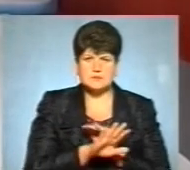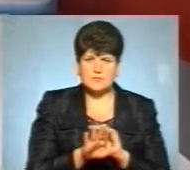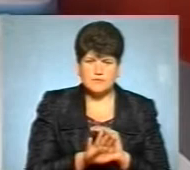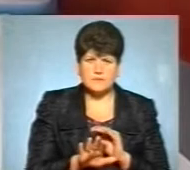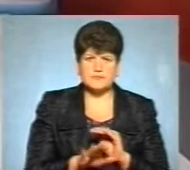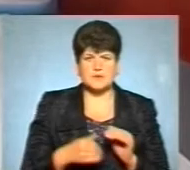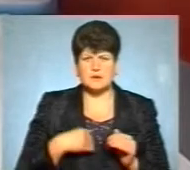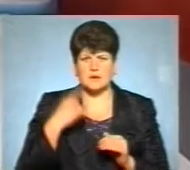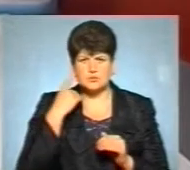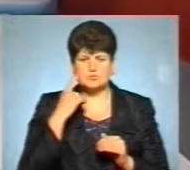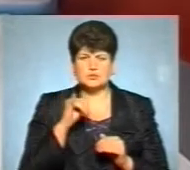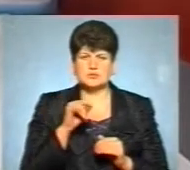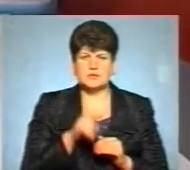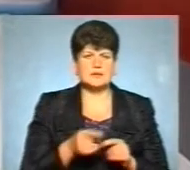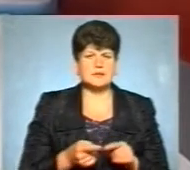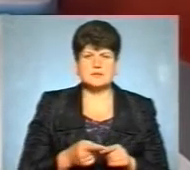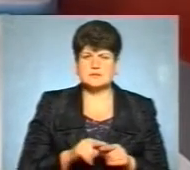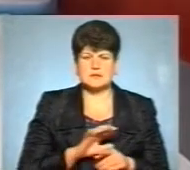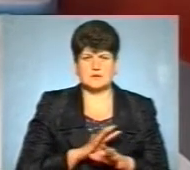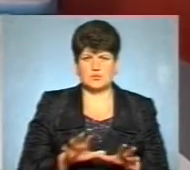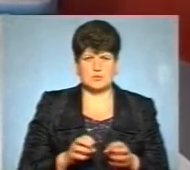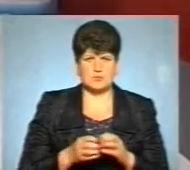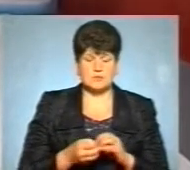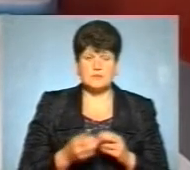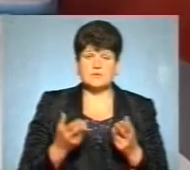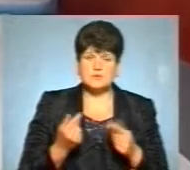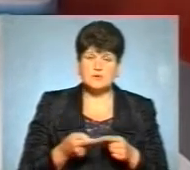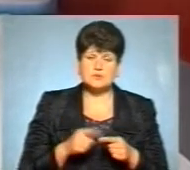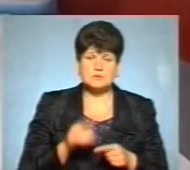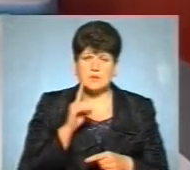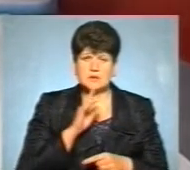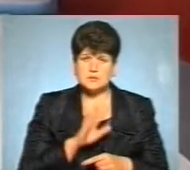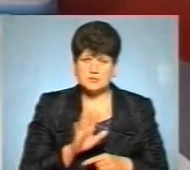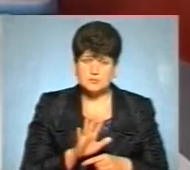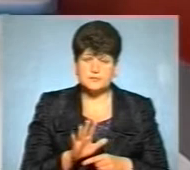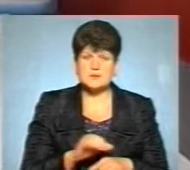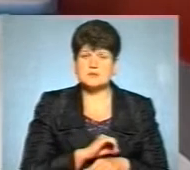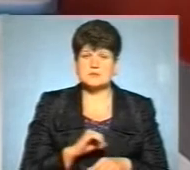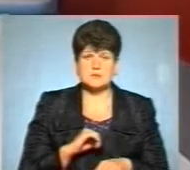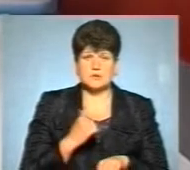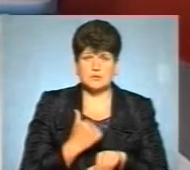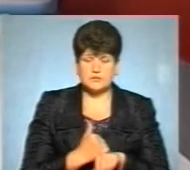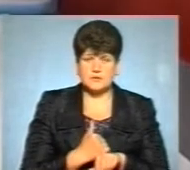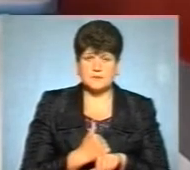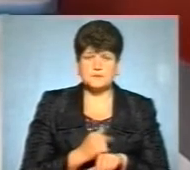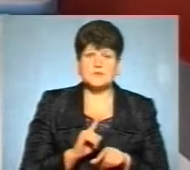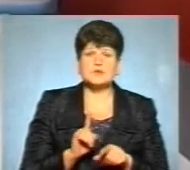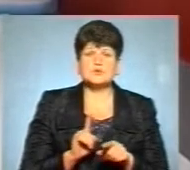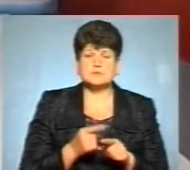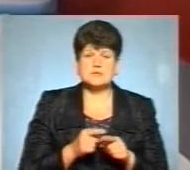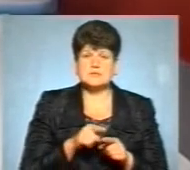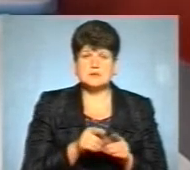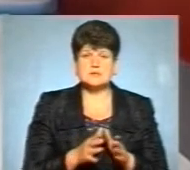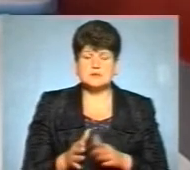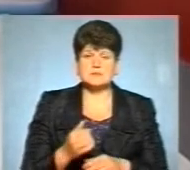тінь, я думаю, що для них це не буде великою проблемою. Звичайно, це буде певна незручність. Саме основне, щоб ця система була